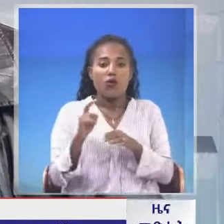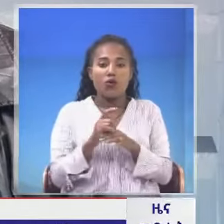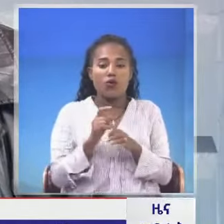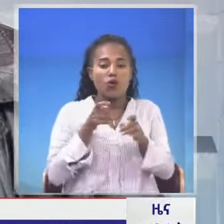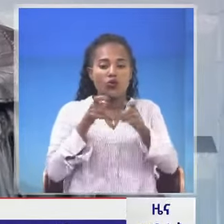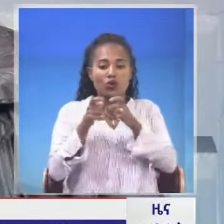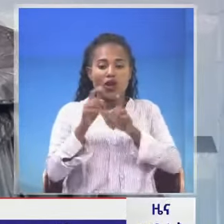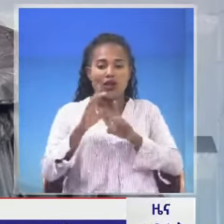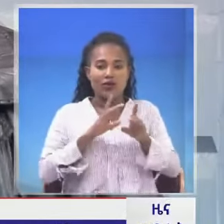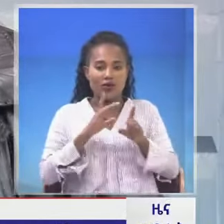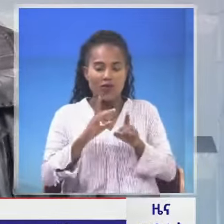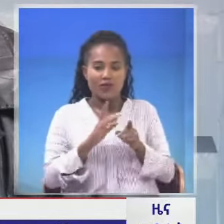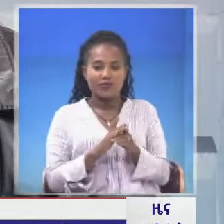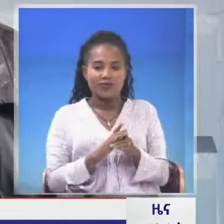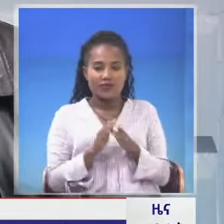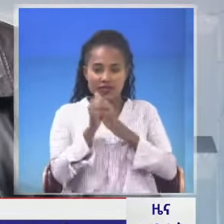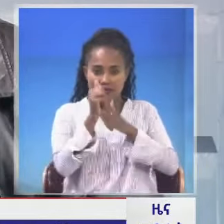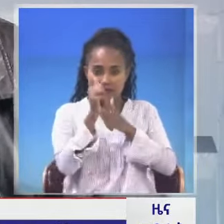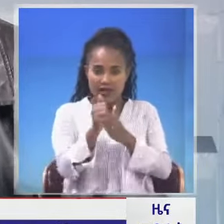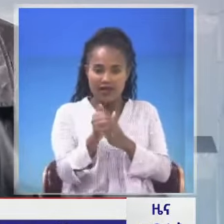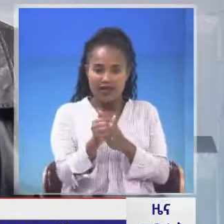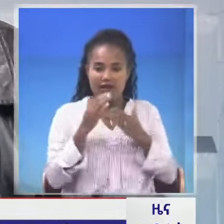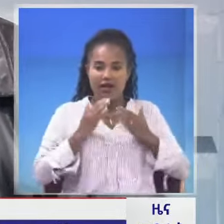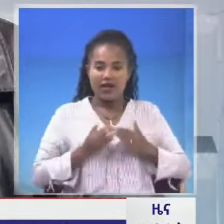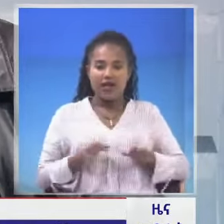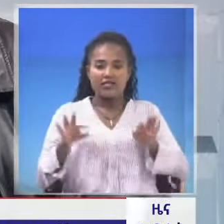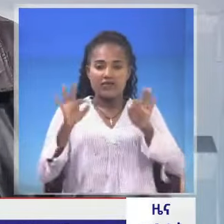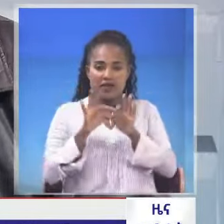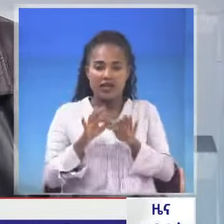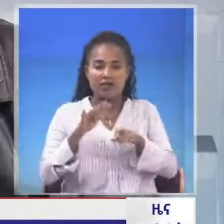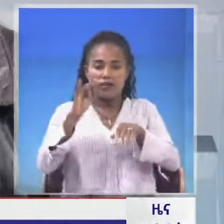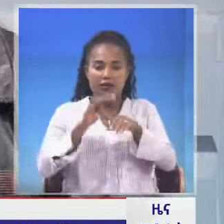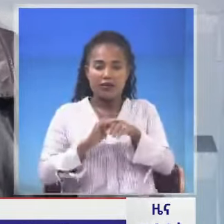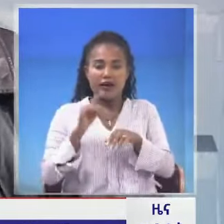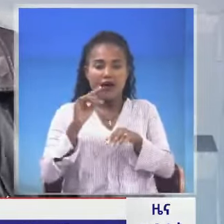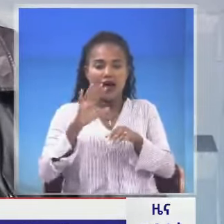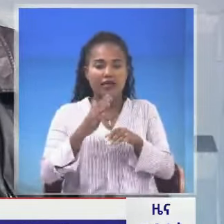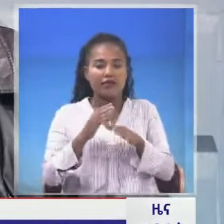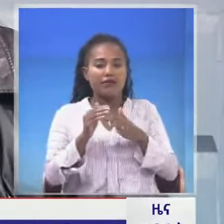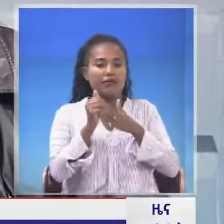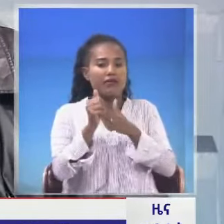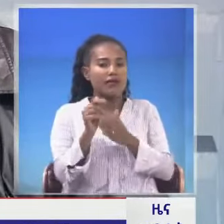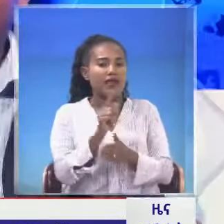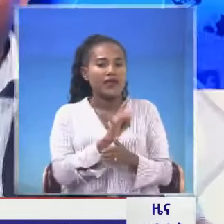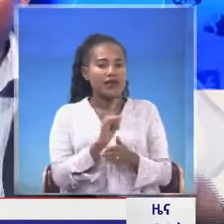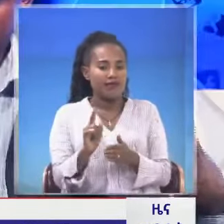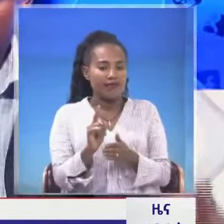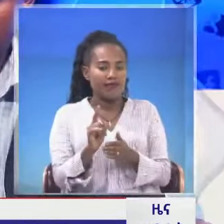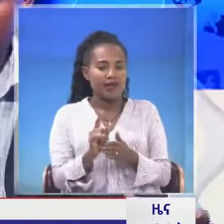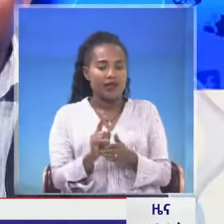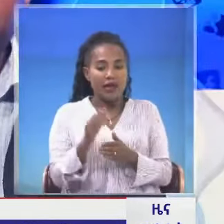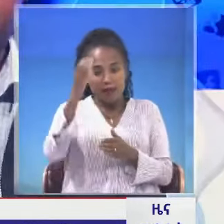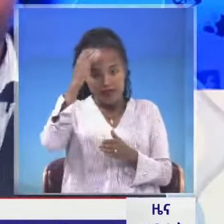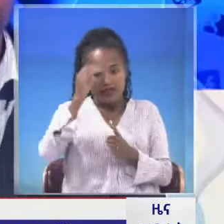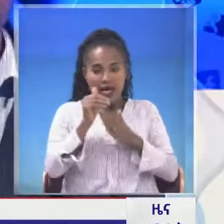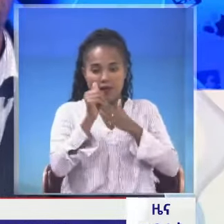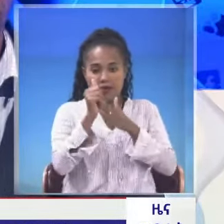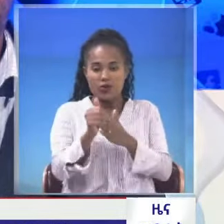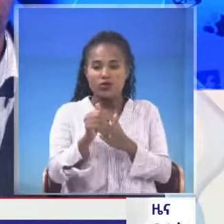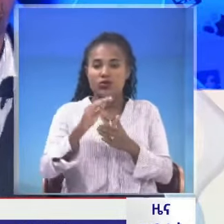አድርጎ የሚመራ አካል ያስፈልጋል። በመደበኛው አይነት መንገድ አይደለም መመራት ይታል የመመራት ያለበት። የመንግስት አመራሮች